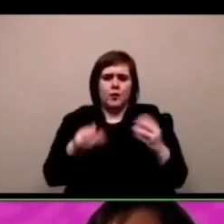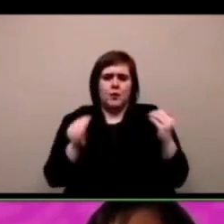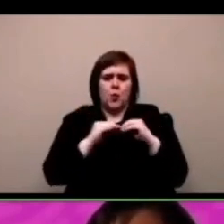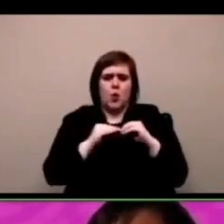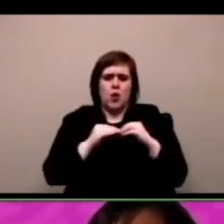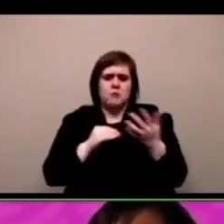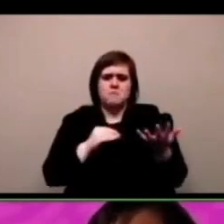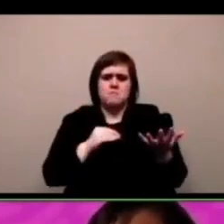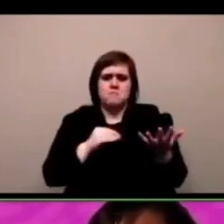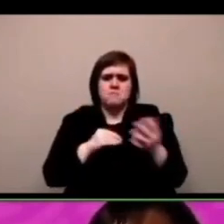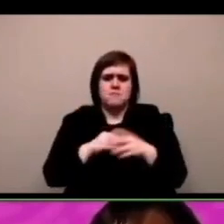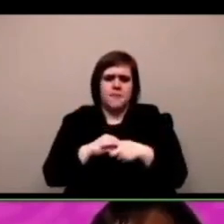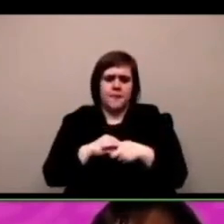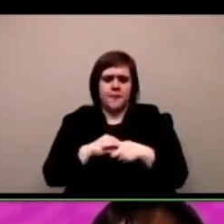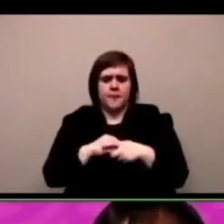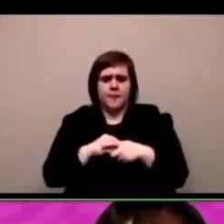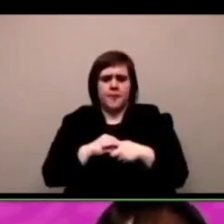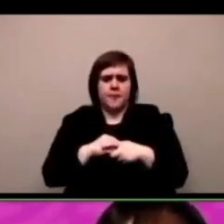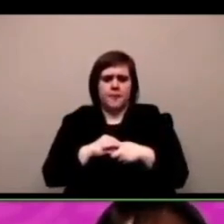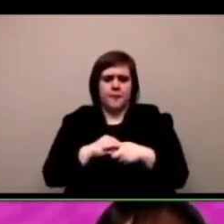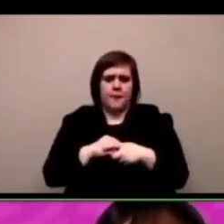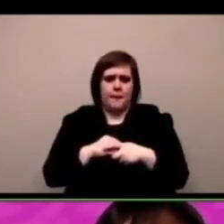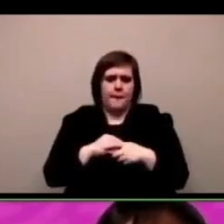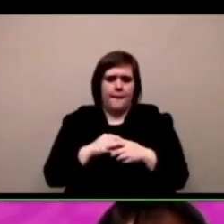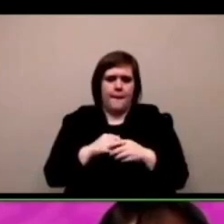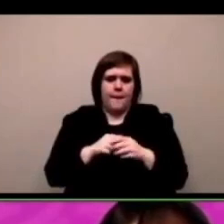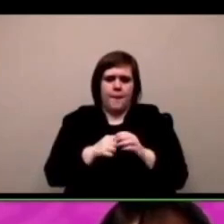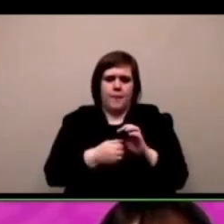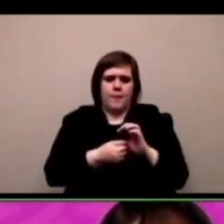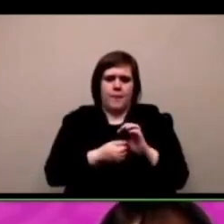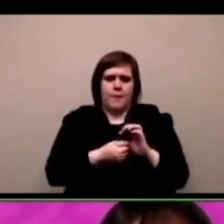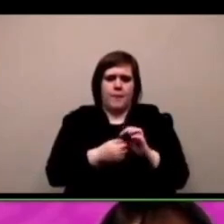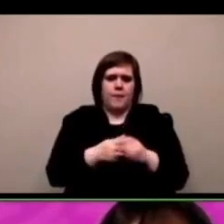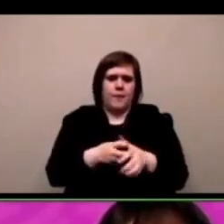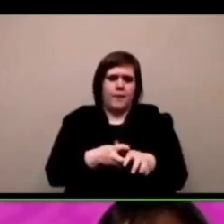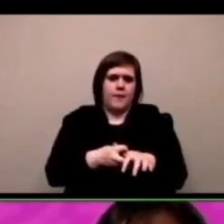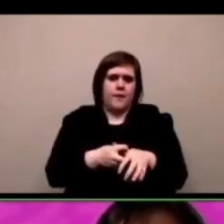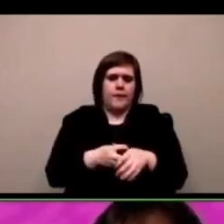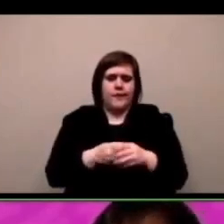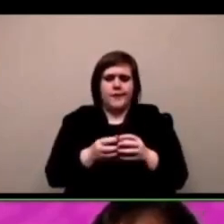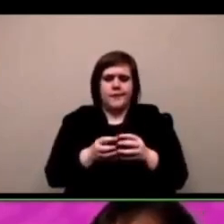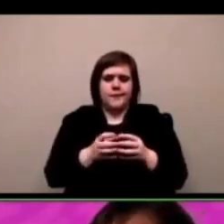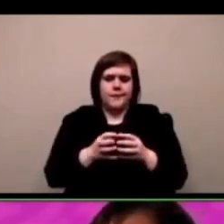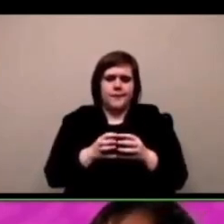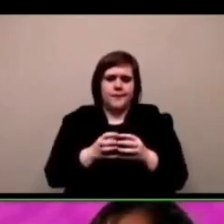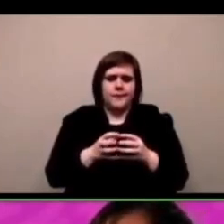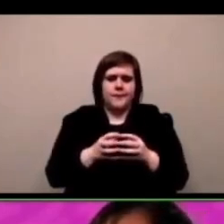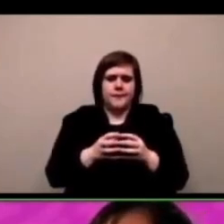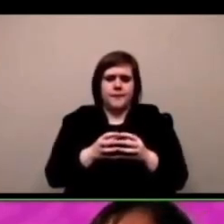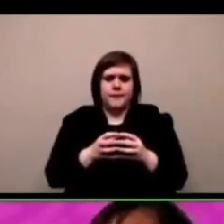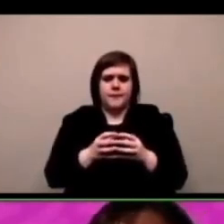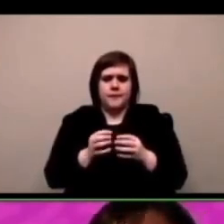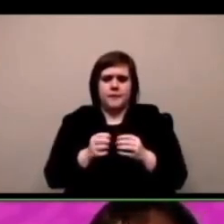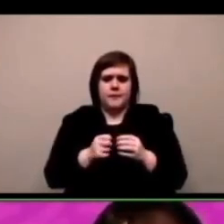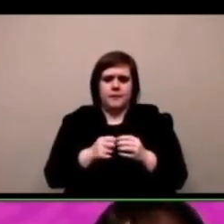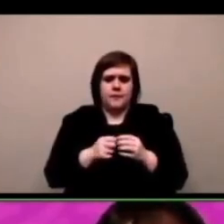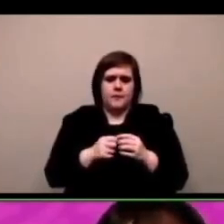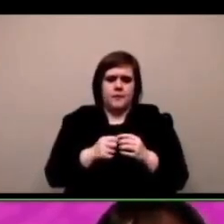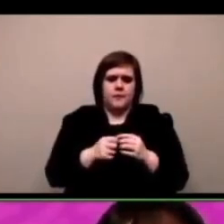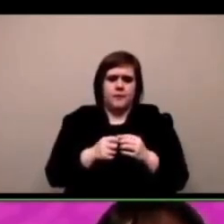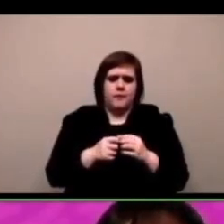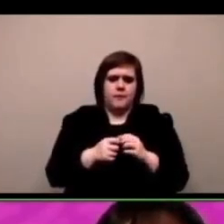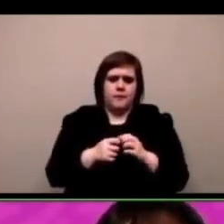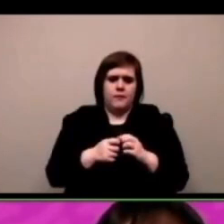に位置することができないということですねそしてこのリンゴのことなんですけれどももう少しトライしてみ